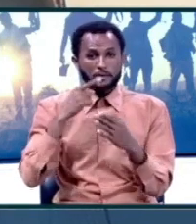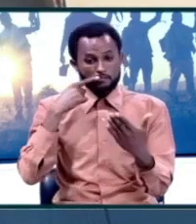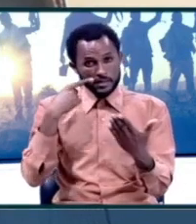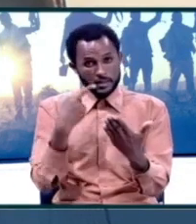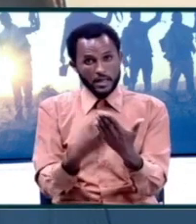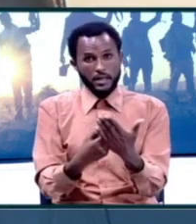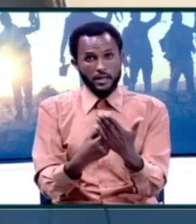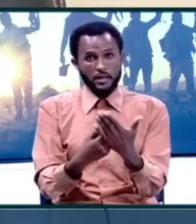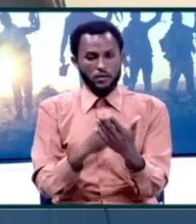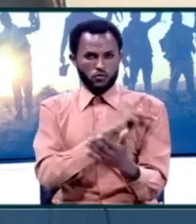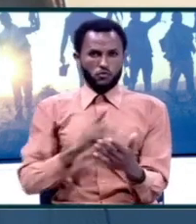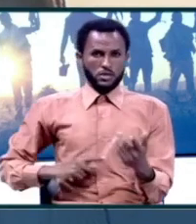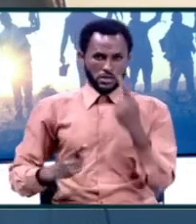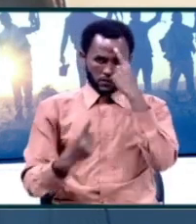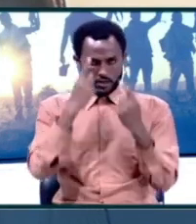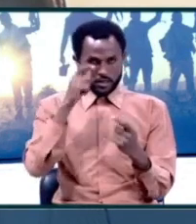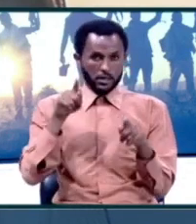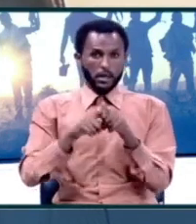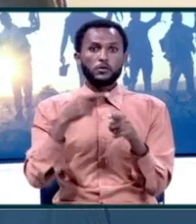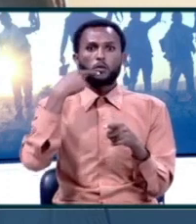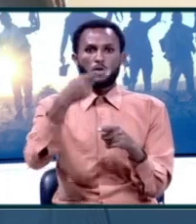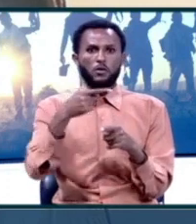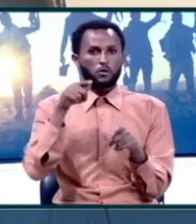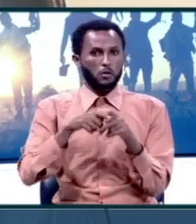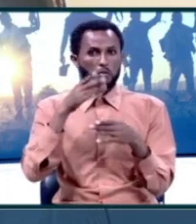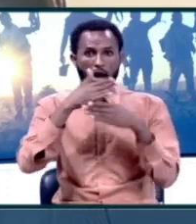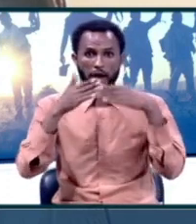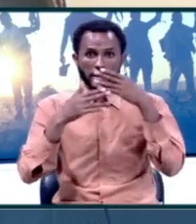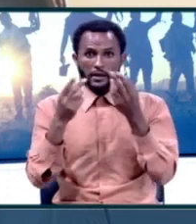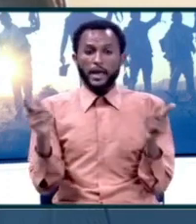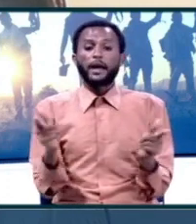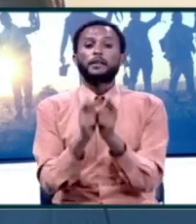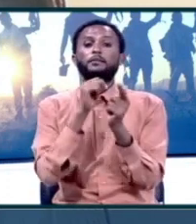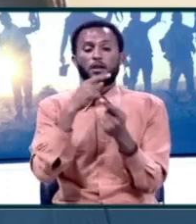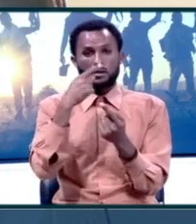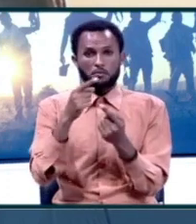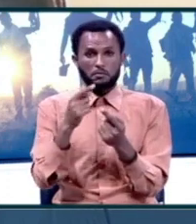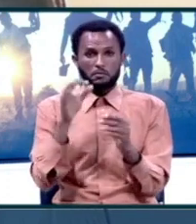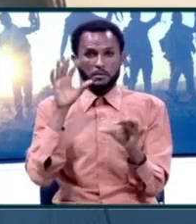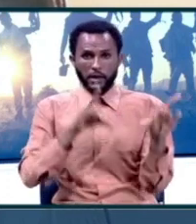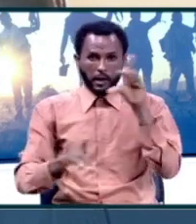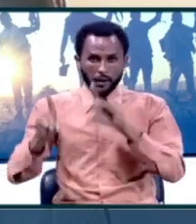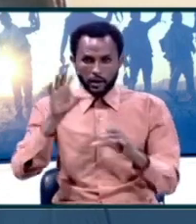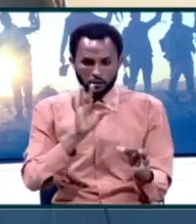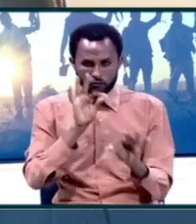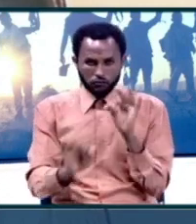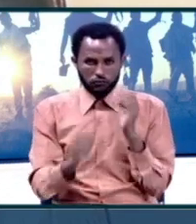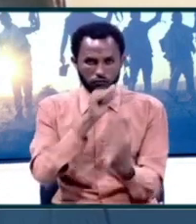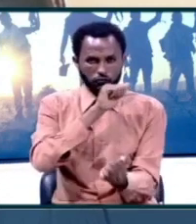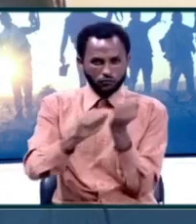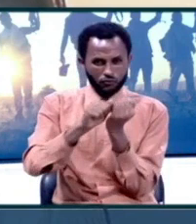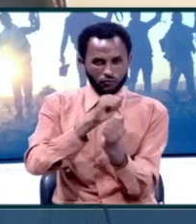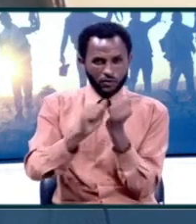ትምስክረለይ ንጉስ ይፈርደለይ ከም ዝበሎ ሃማ ዓይነት ከየጋጥመና ኢሎም ድማ ብኬሚካል የጥፍእዎ ኣለዉ